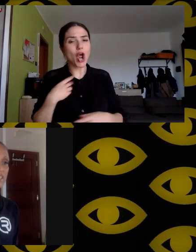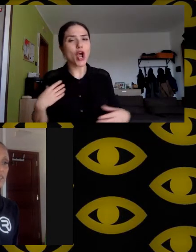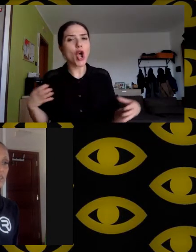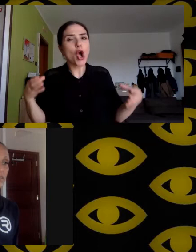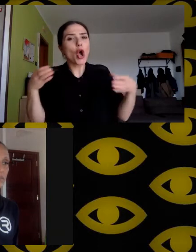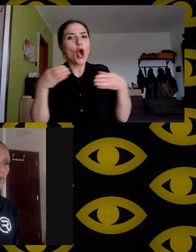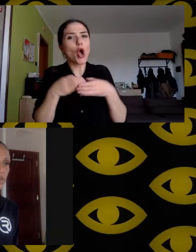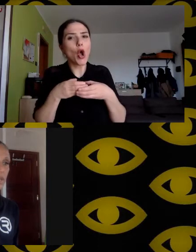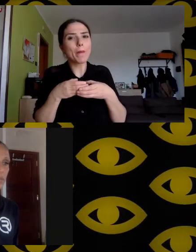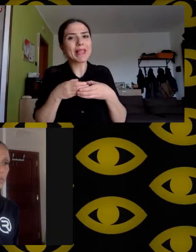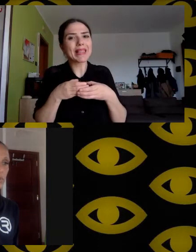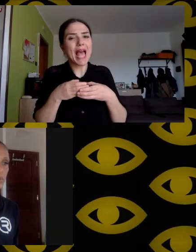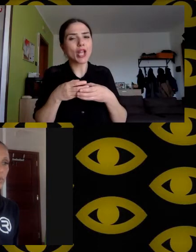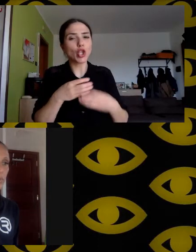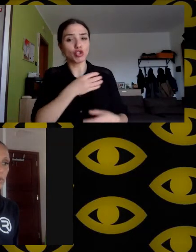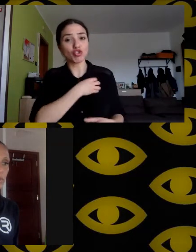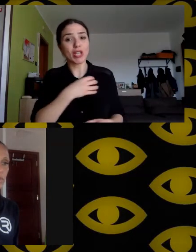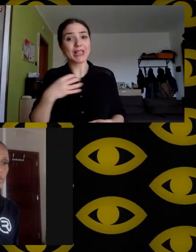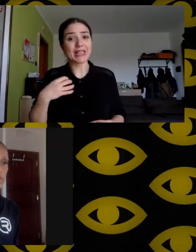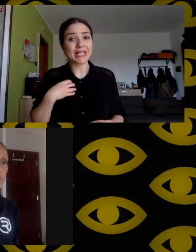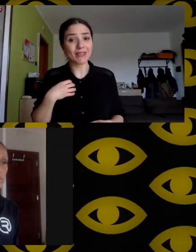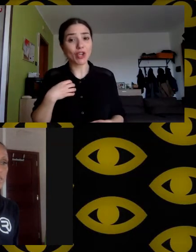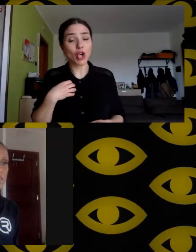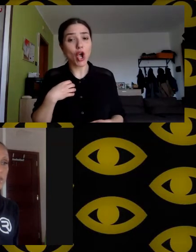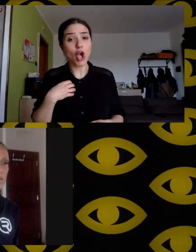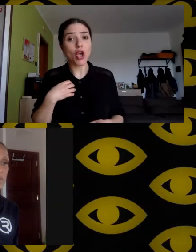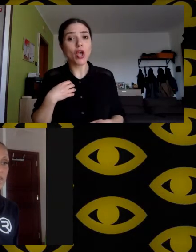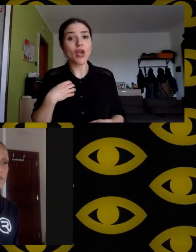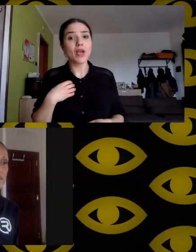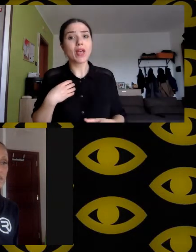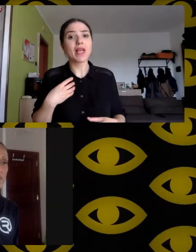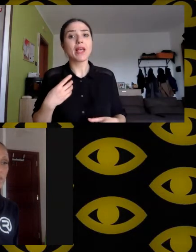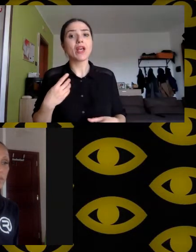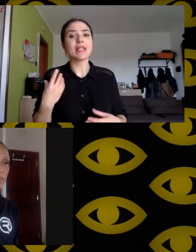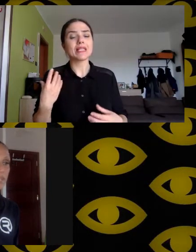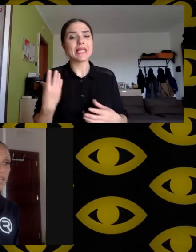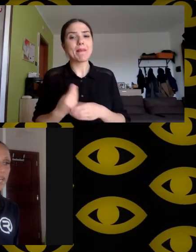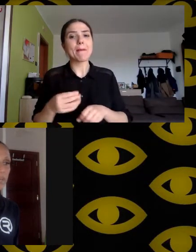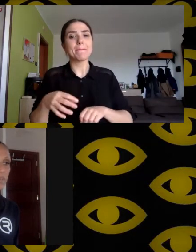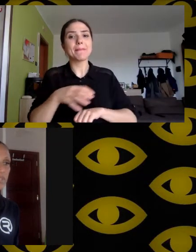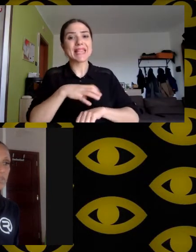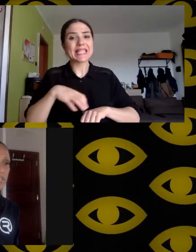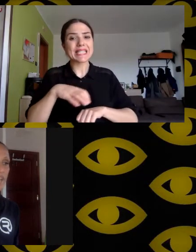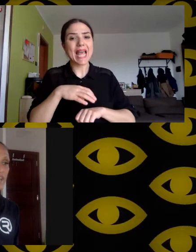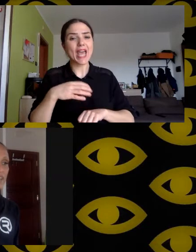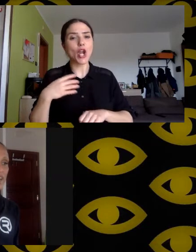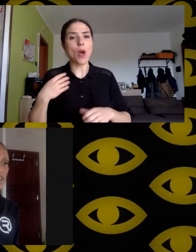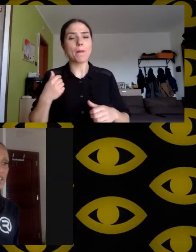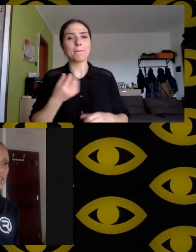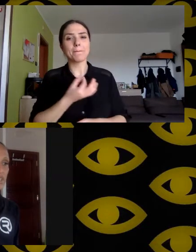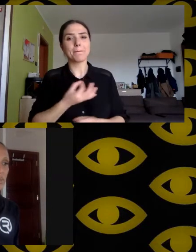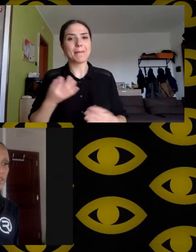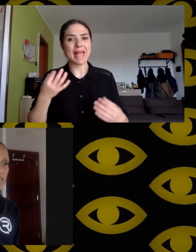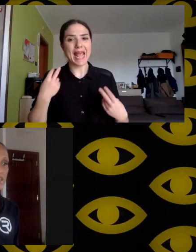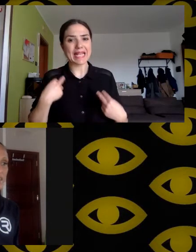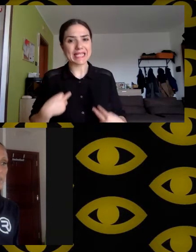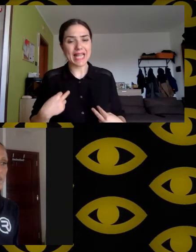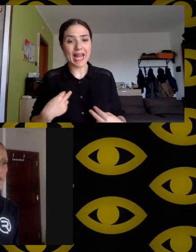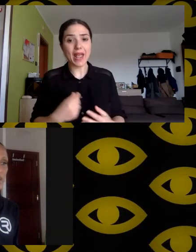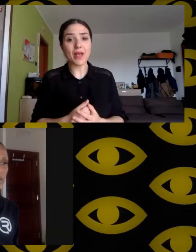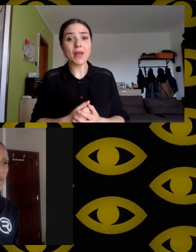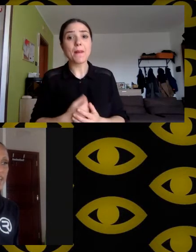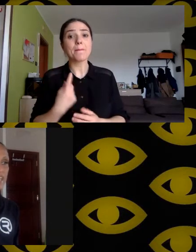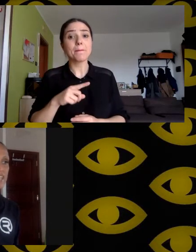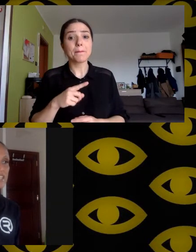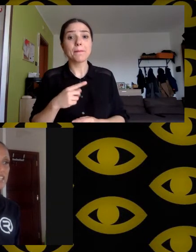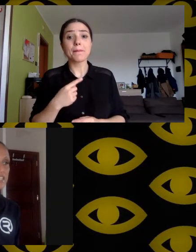Telematica, con appunto il supporto e il patrocinio del Ministero del Benessere, proprio per dare la possibilità a chi ci guarderà di sapere